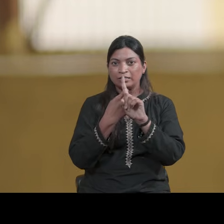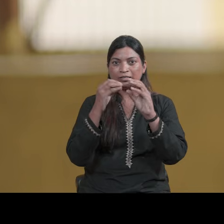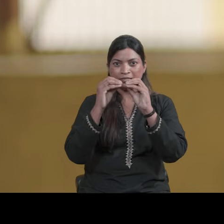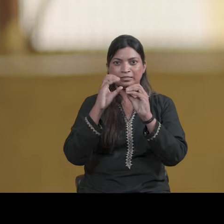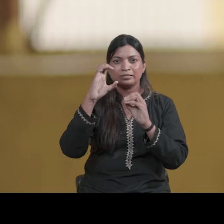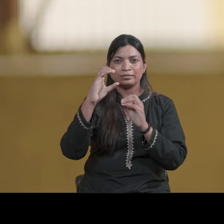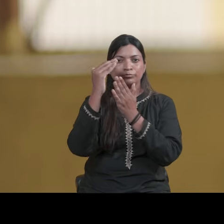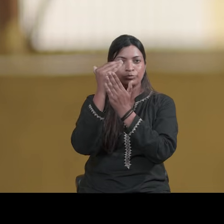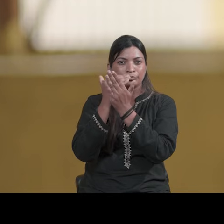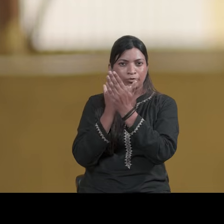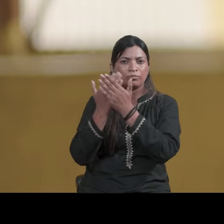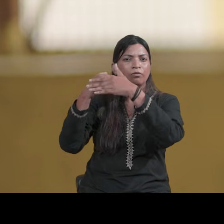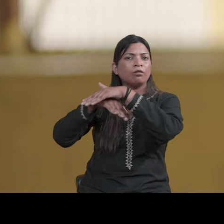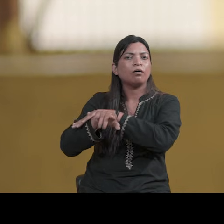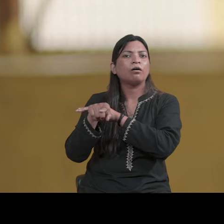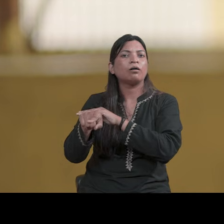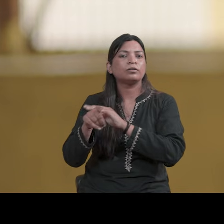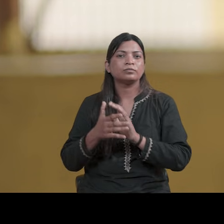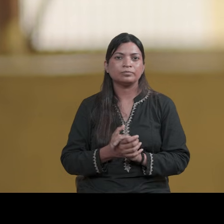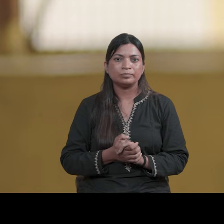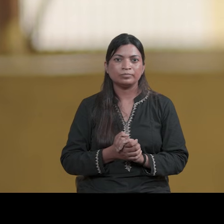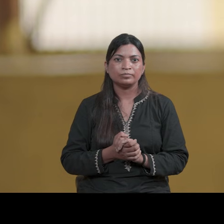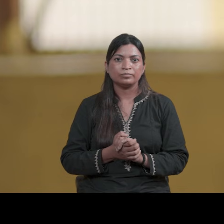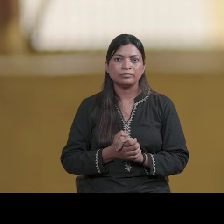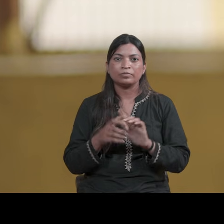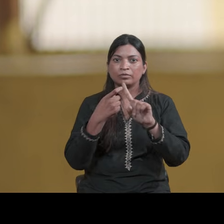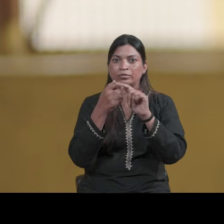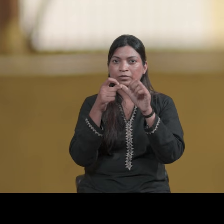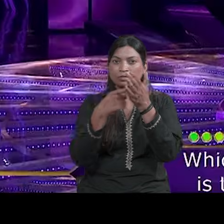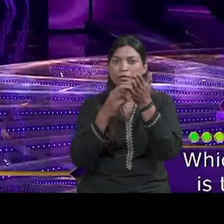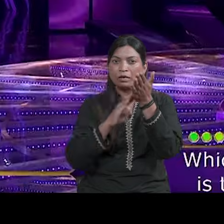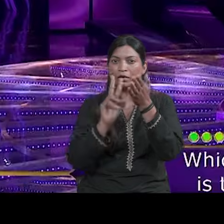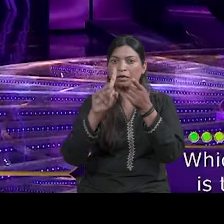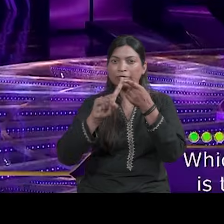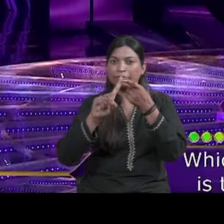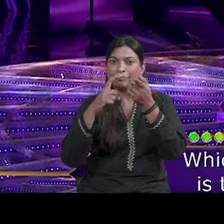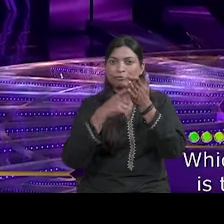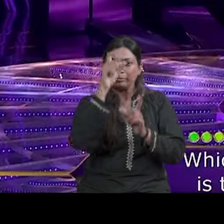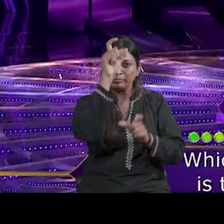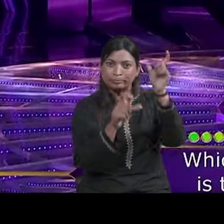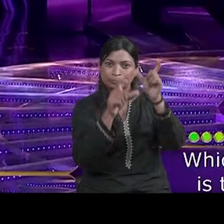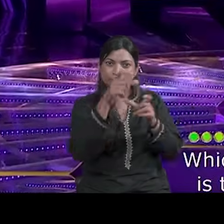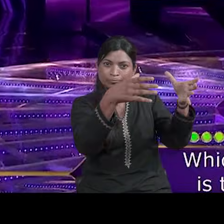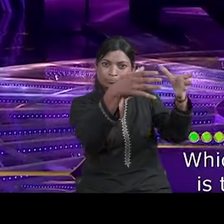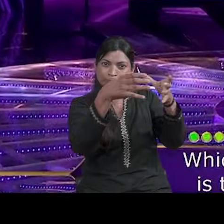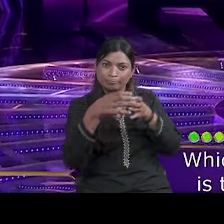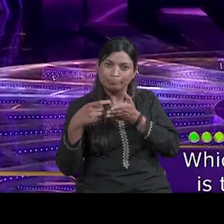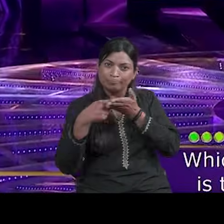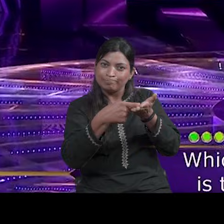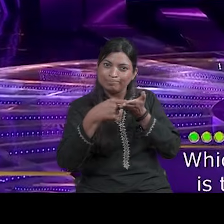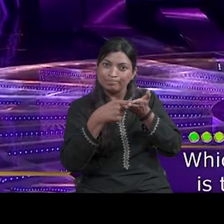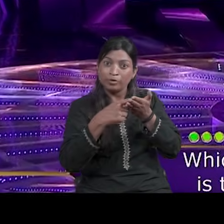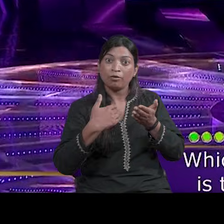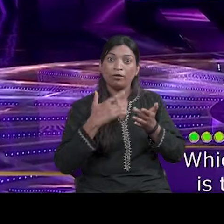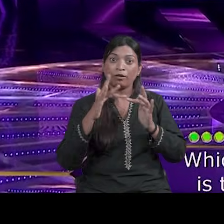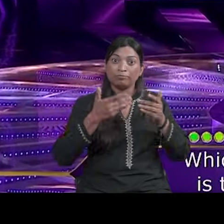कौन बनेगा करोड़पति एक कार्यक्रम ऐसा है जिसमें जो कर्मवीर लोगों को जब सेगमेंट बनाया गया, सम्मानित किया